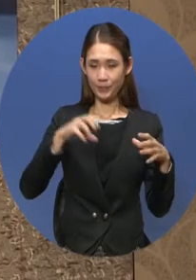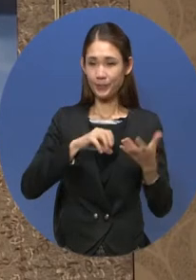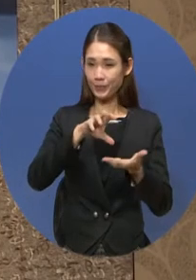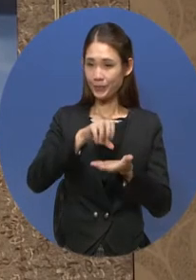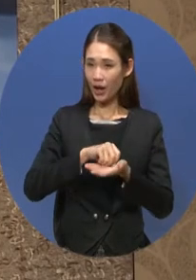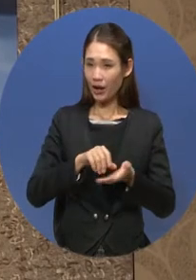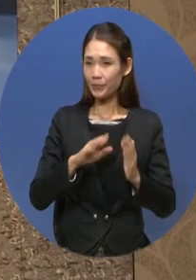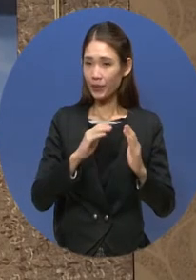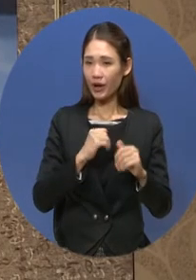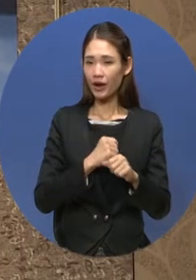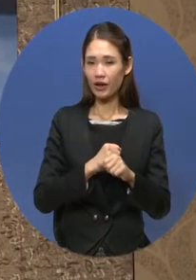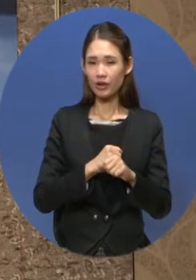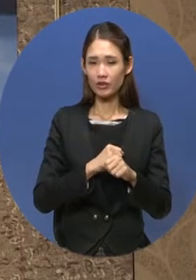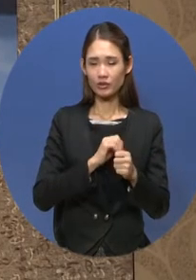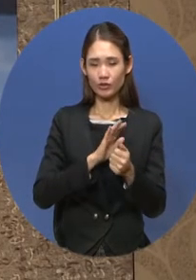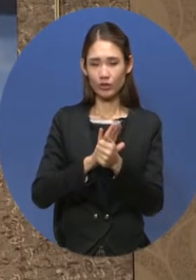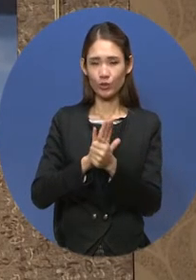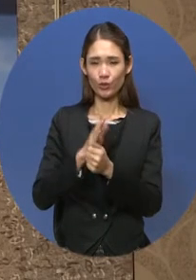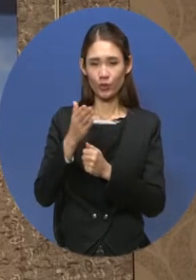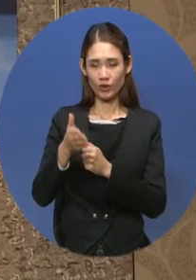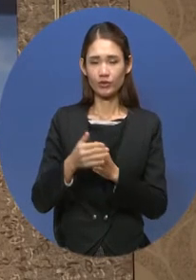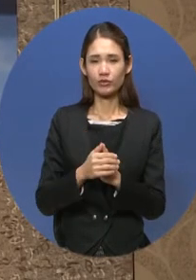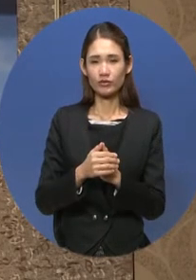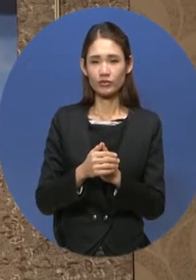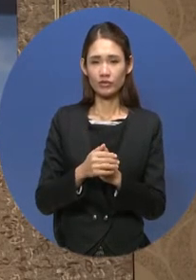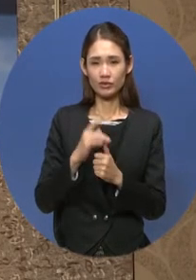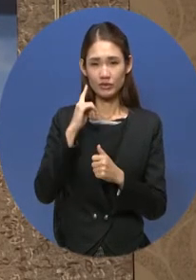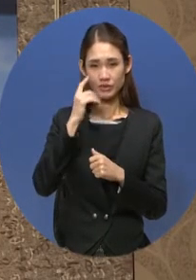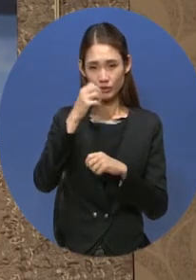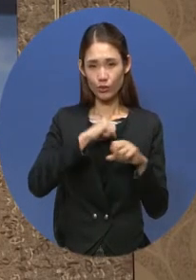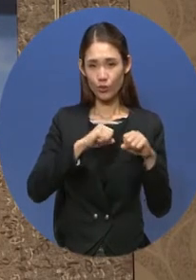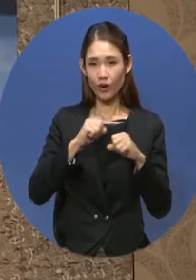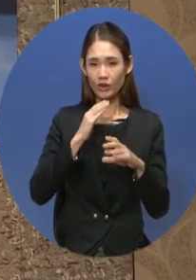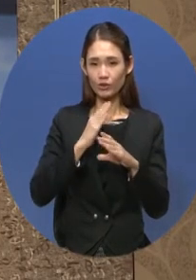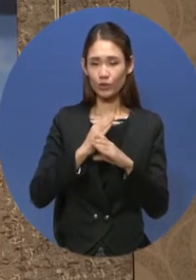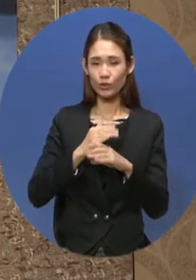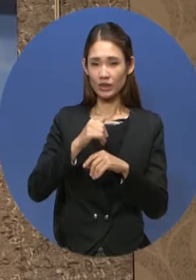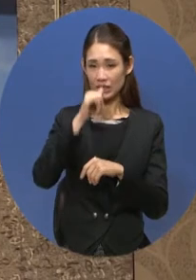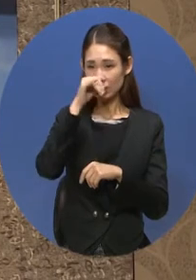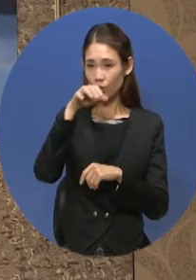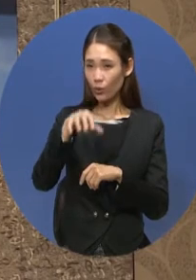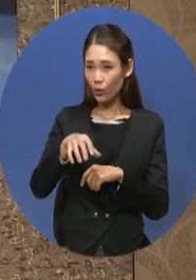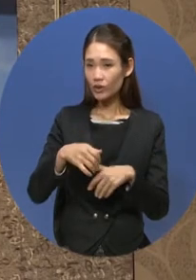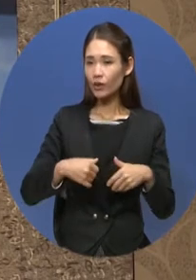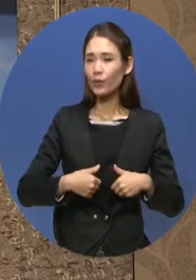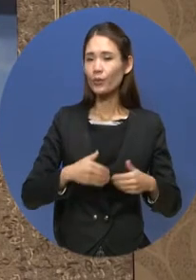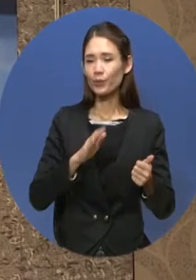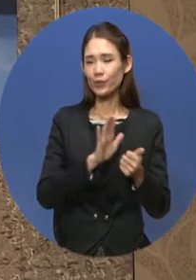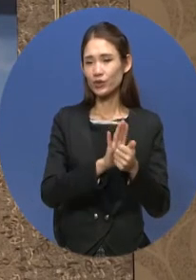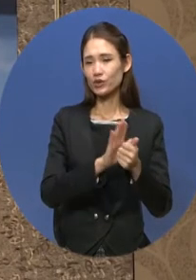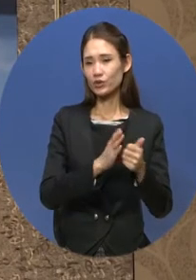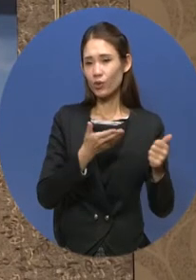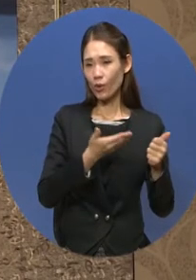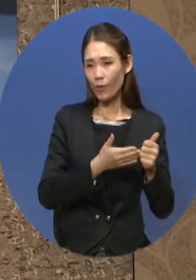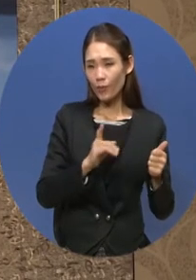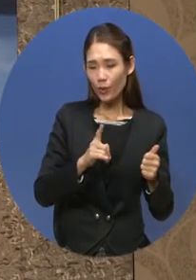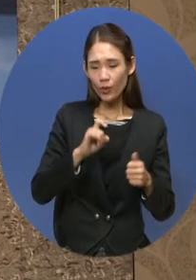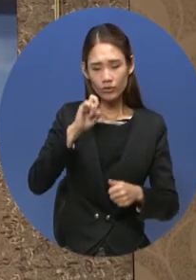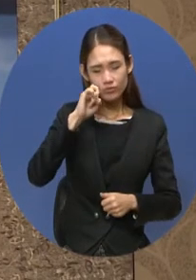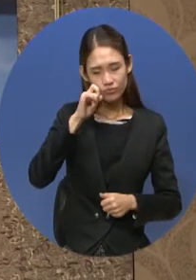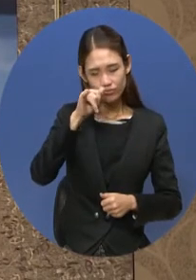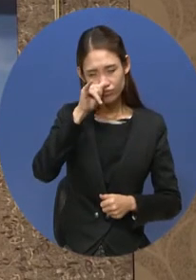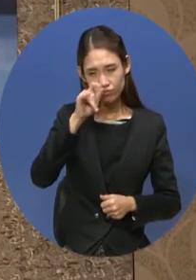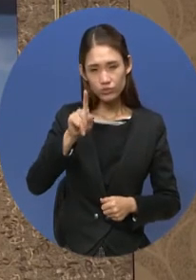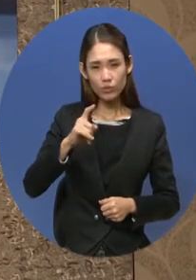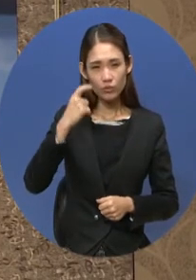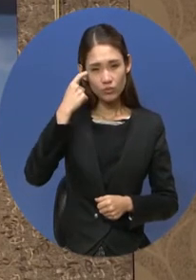이제 예술 활동을 할 수 있게 한다던가 또 예술 활동을 하고 있는 곳에 필요한 지원이 무엇인지 또 어떤 어려움이 있는지